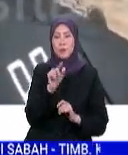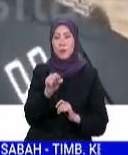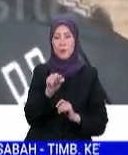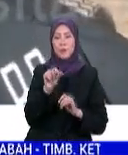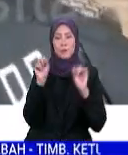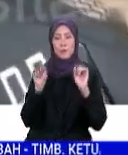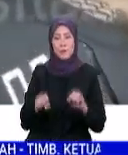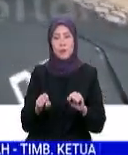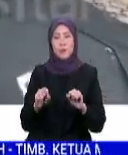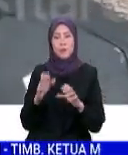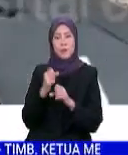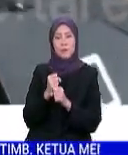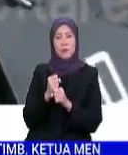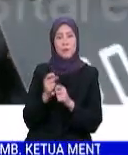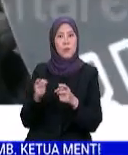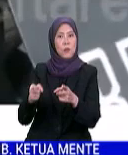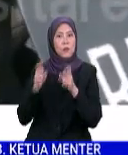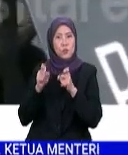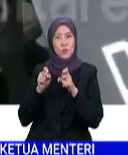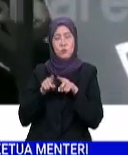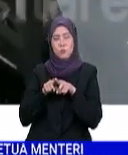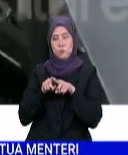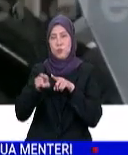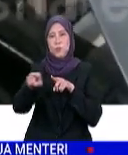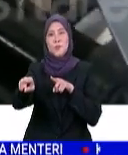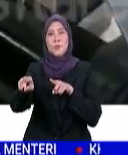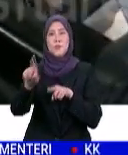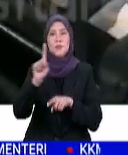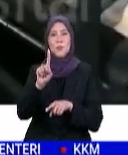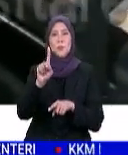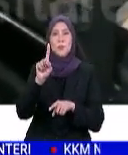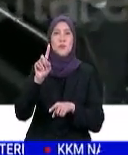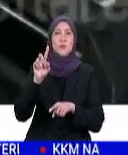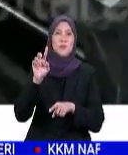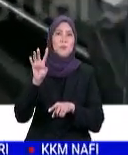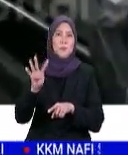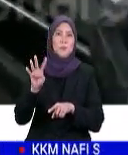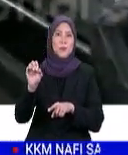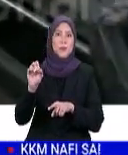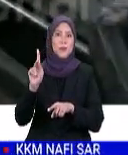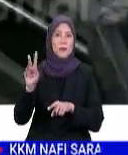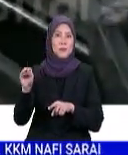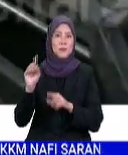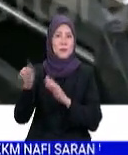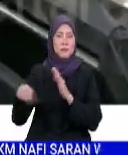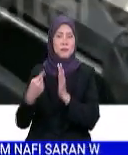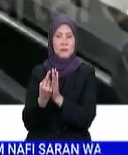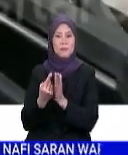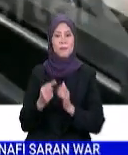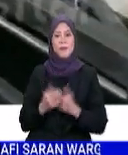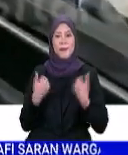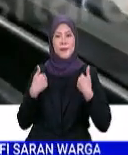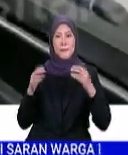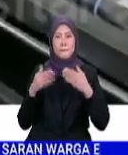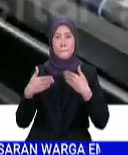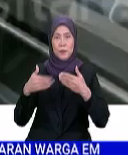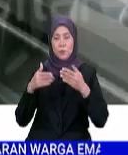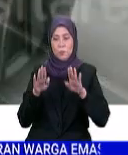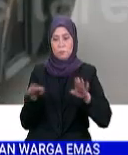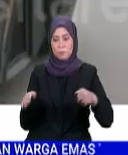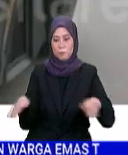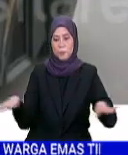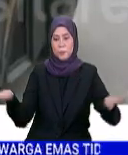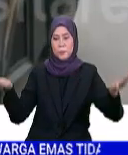itu boleh mencapai kelajuan sehingga 104 km sejam. Ia turut mempunyai pintu hidrolik